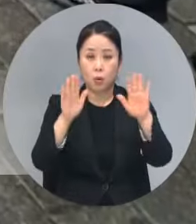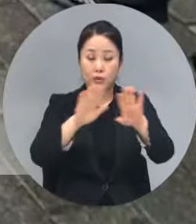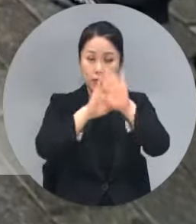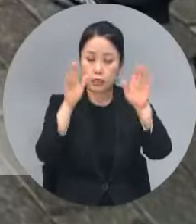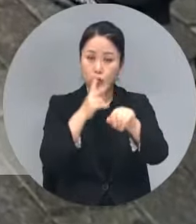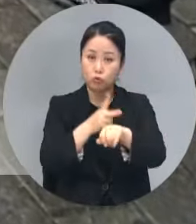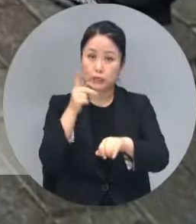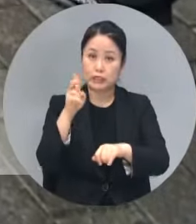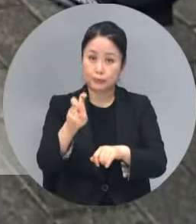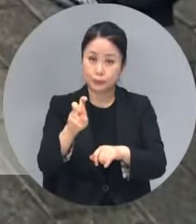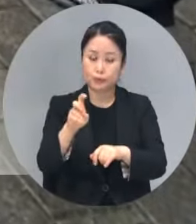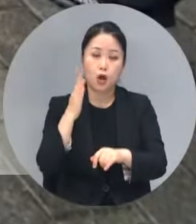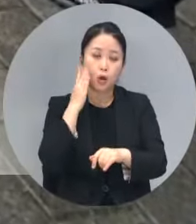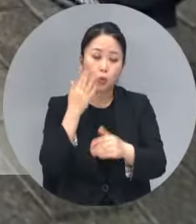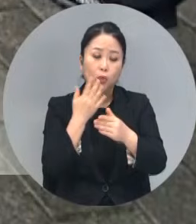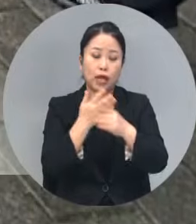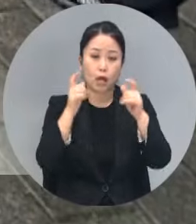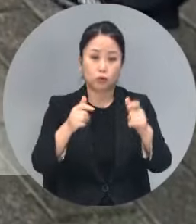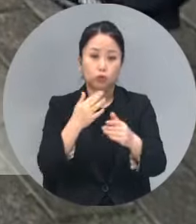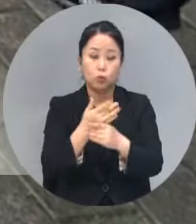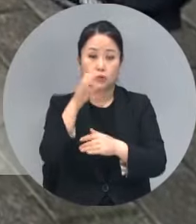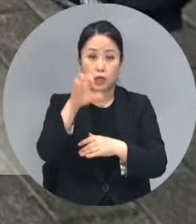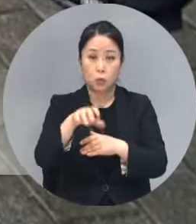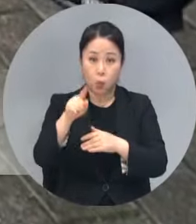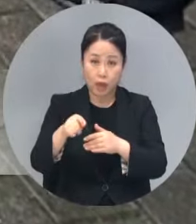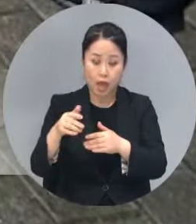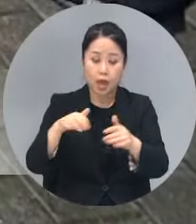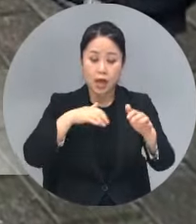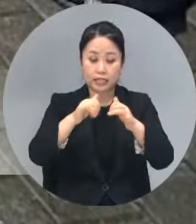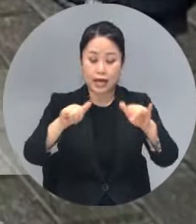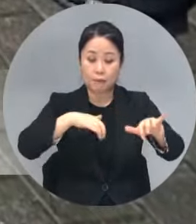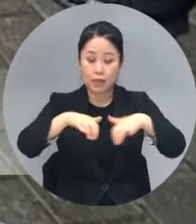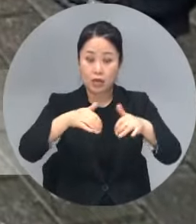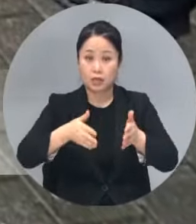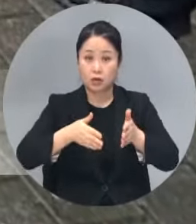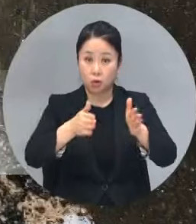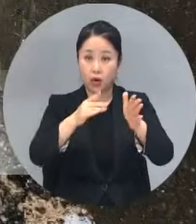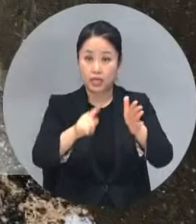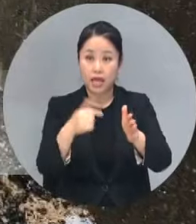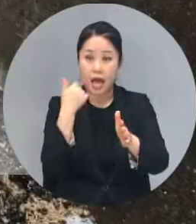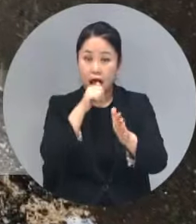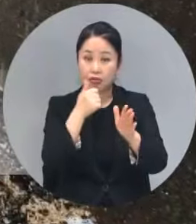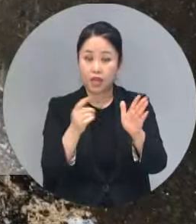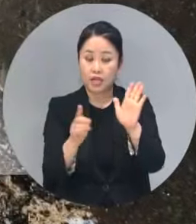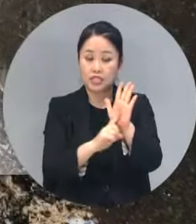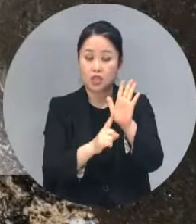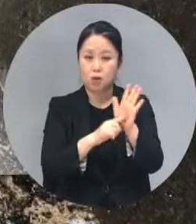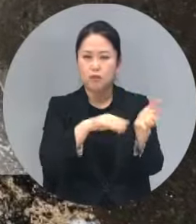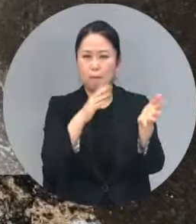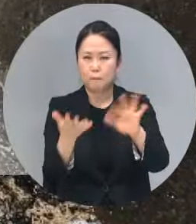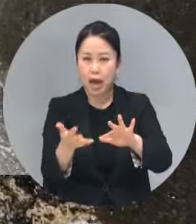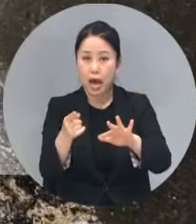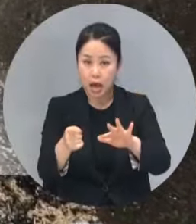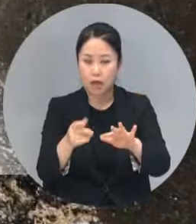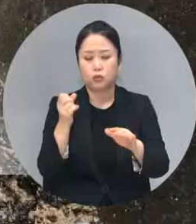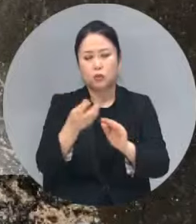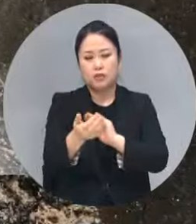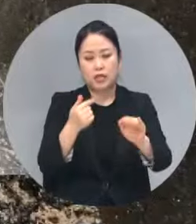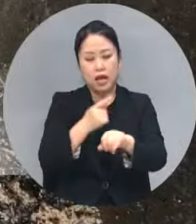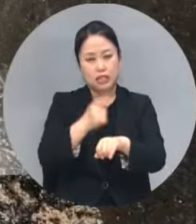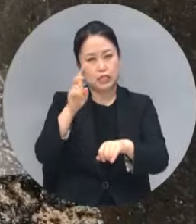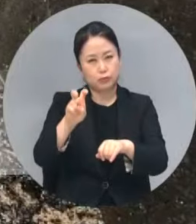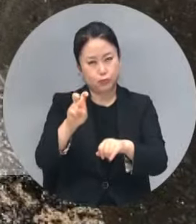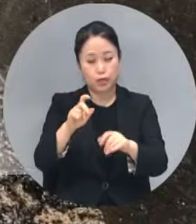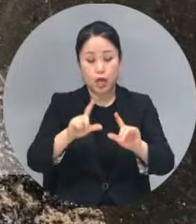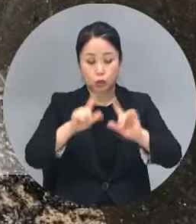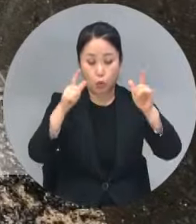낮 2시 10분 쯤 동래구 온천동에 한 인도에 설치된 안내 시설물이 넘어졌고 앞서 낮 1시 20분 쯤엔 동구